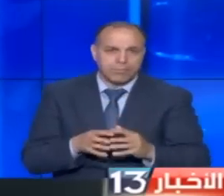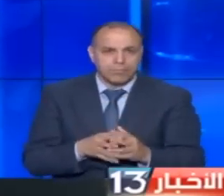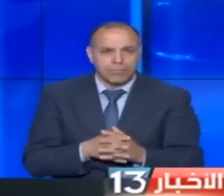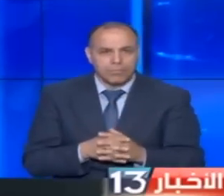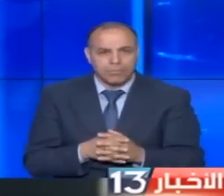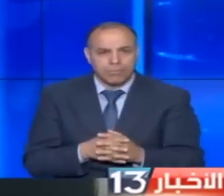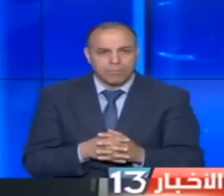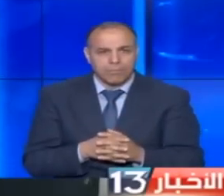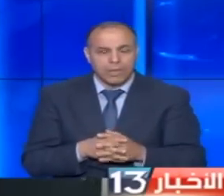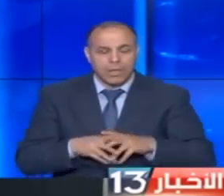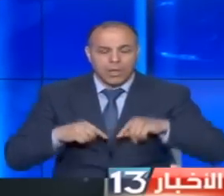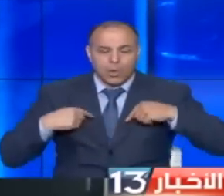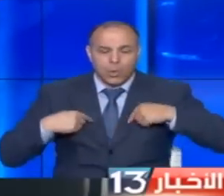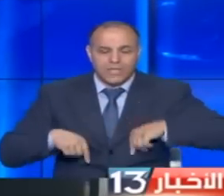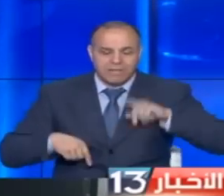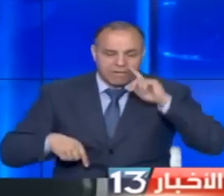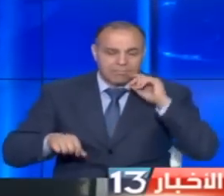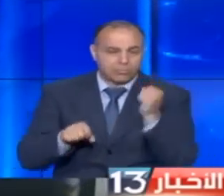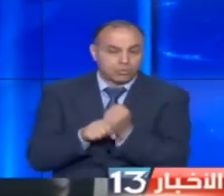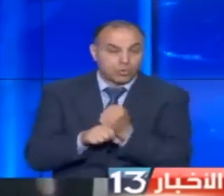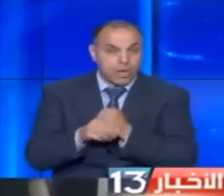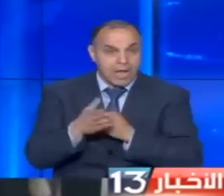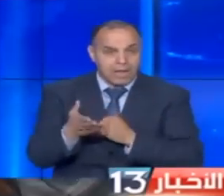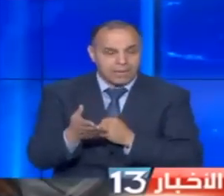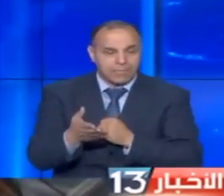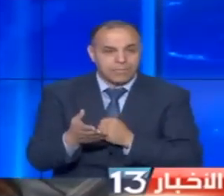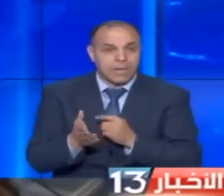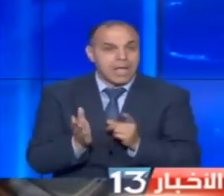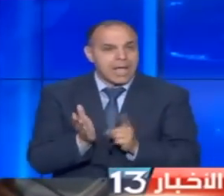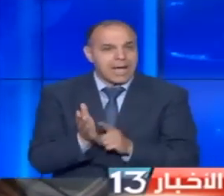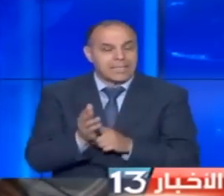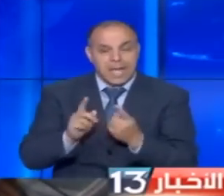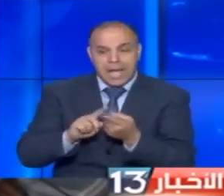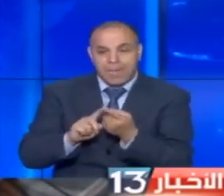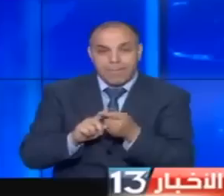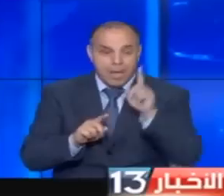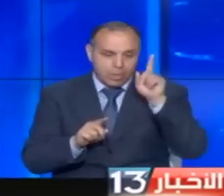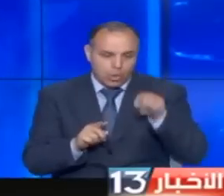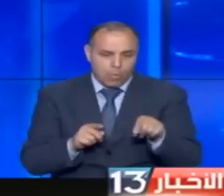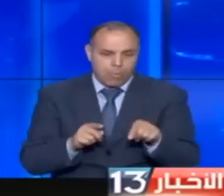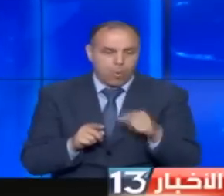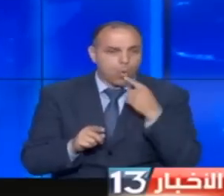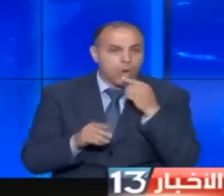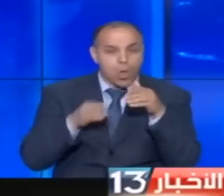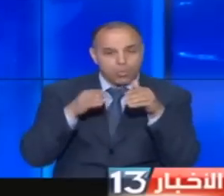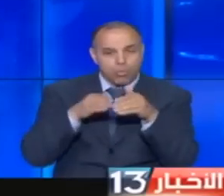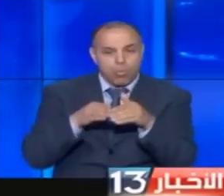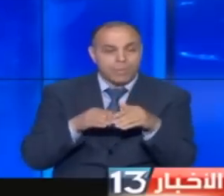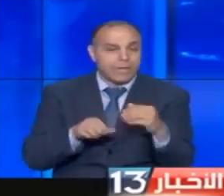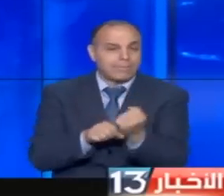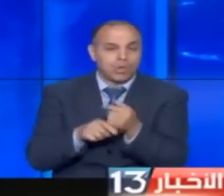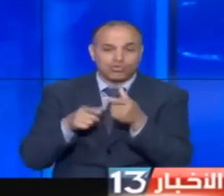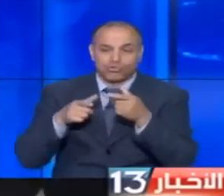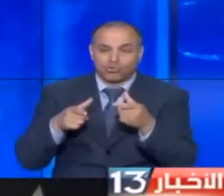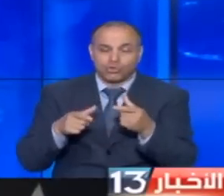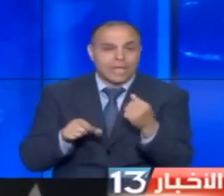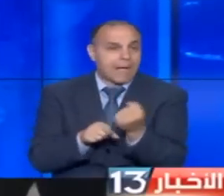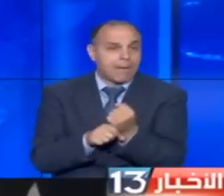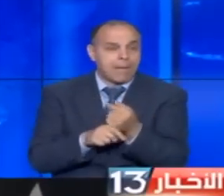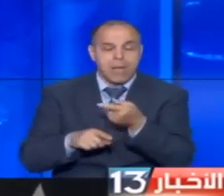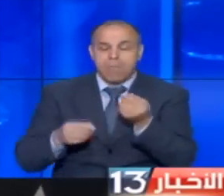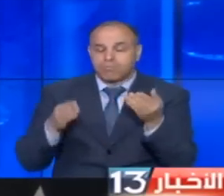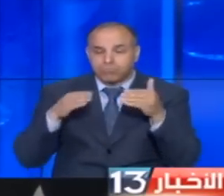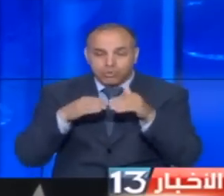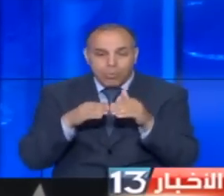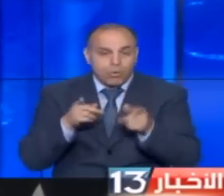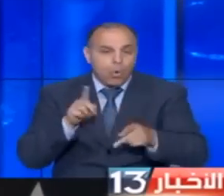ووزيره الثلاثمائه المهني والتشغيل سيده ل وليس ي اكدت اهميه هذا اليوم في تقريب طالبي الشغل الفرنسي العمل وما سيدي تلبيه